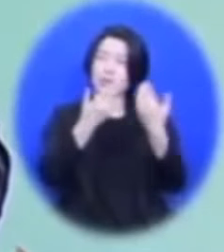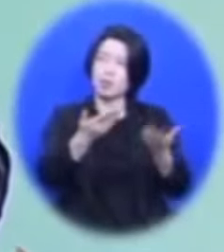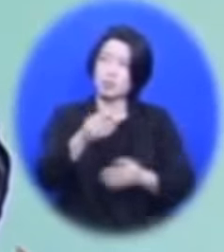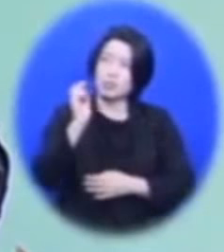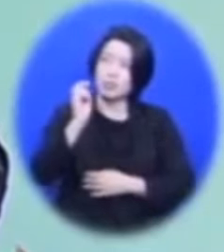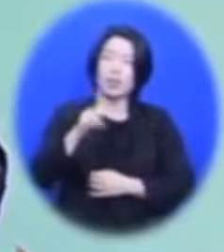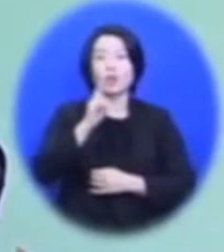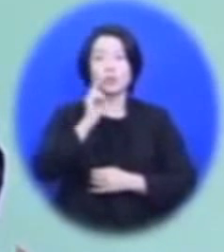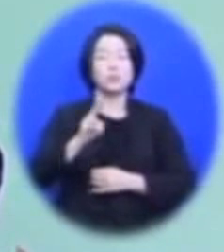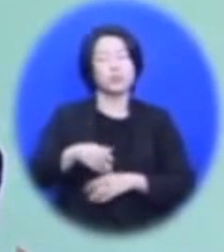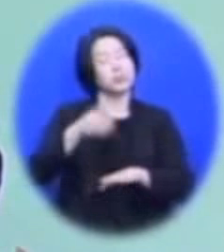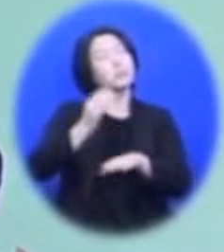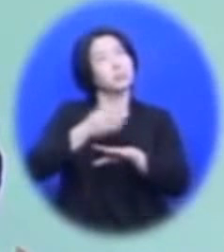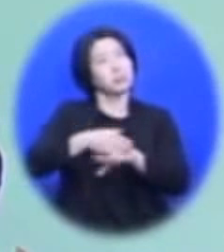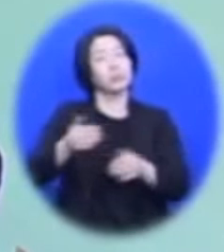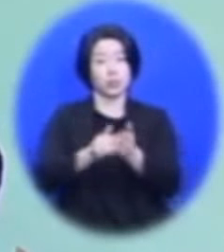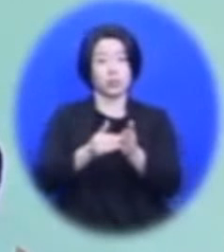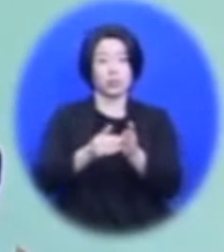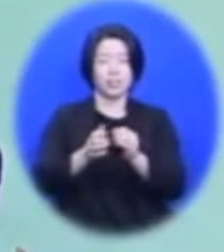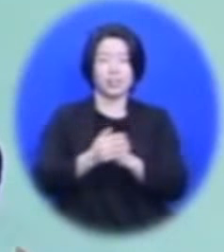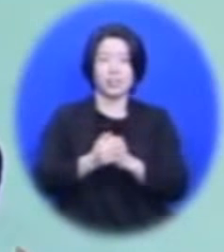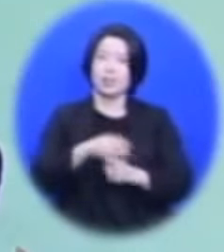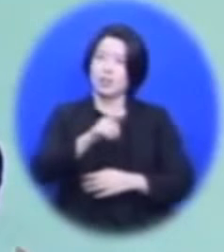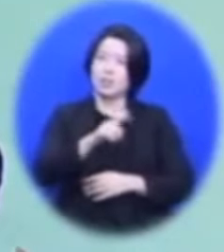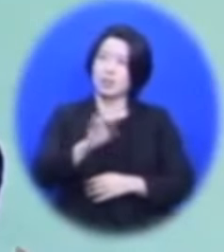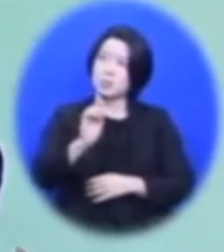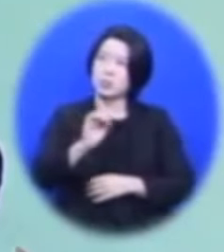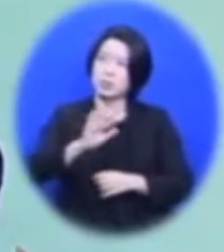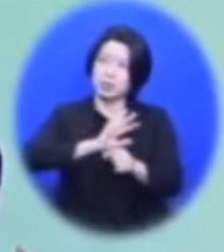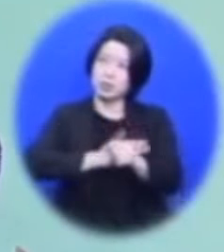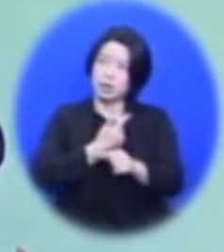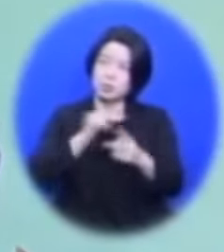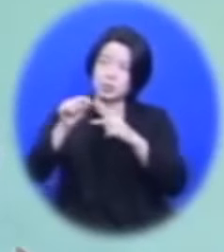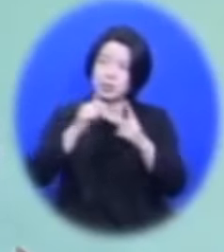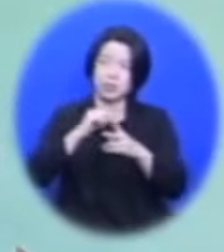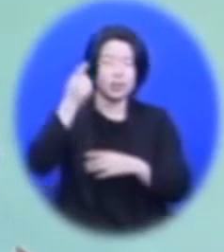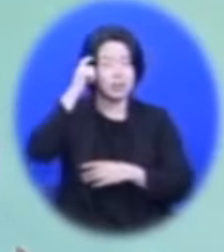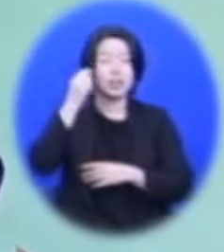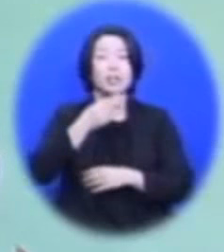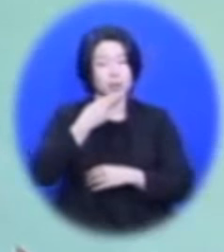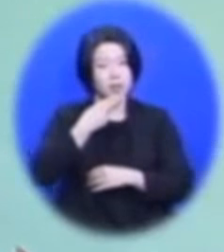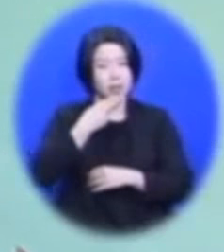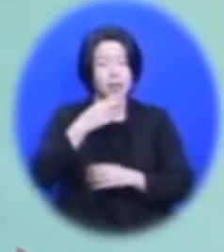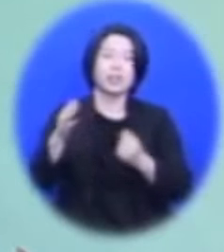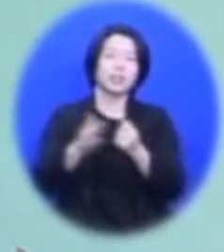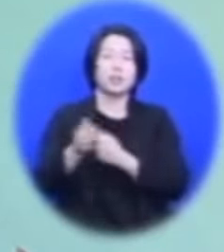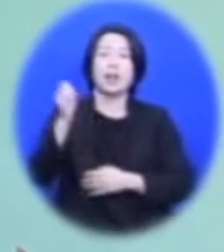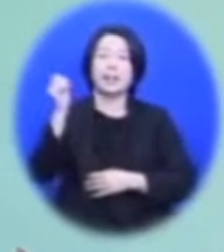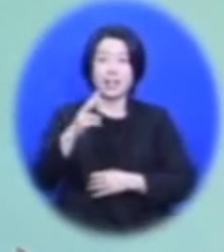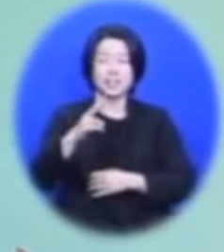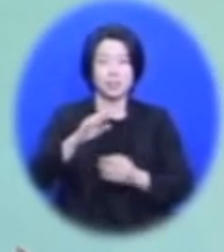너무 감사하다고 이 얘기 나오니까 얘가 뭘 잘 못 알아듣는 거. 너무 어리니까 개념이 없구나. 그래서 또 다시